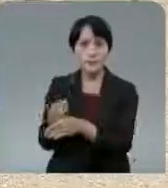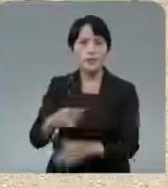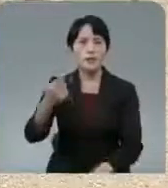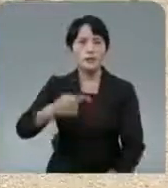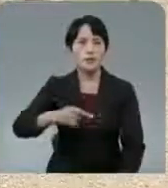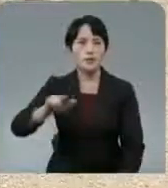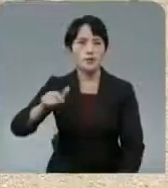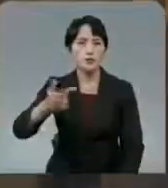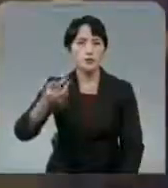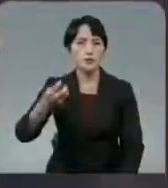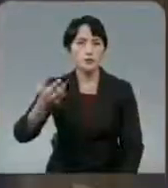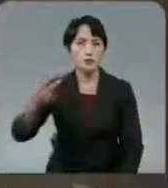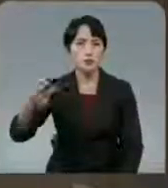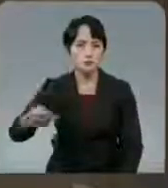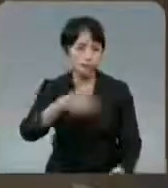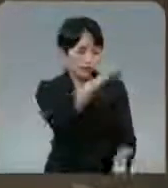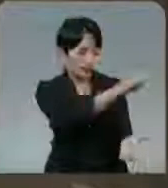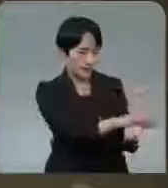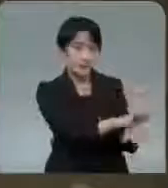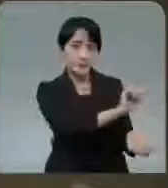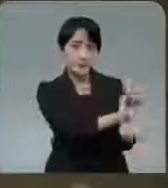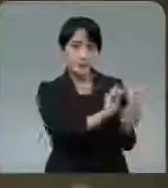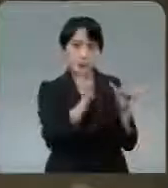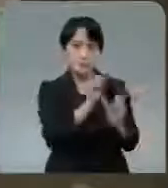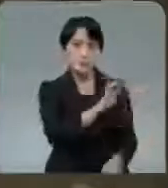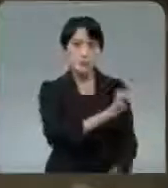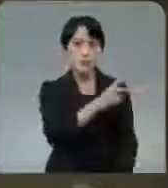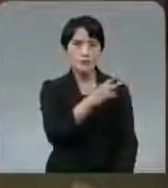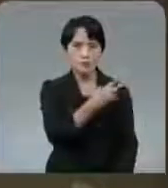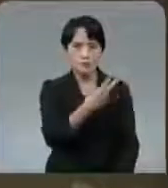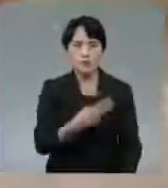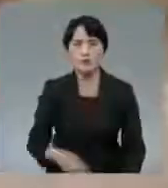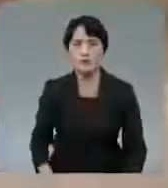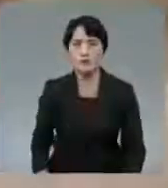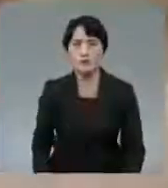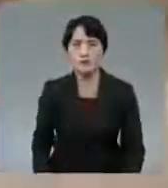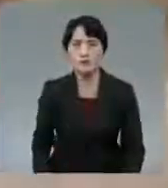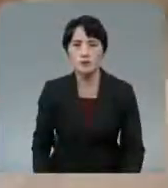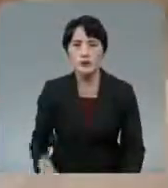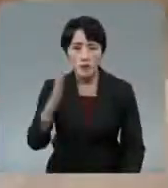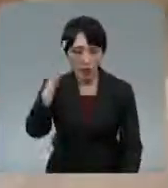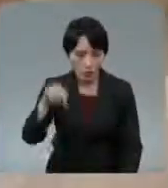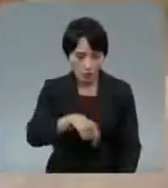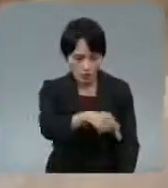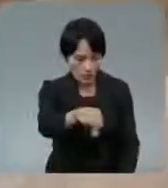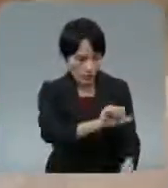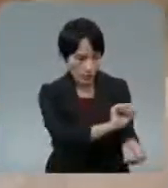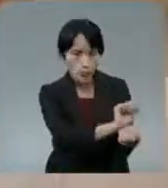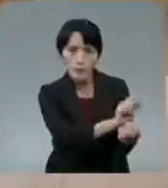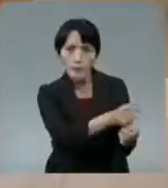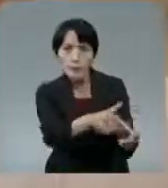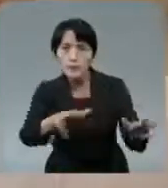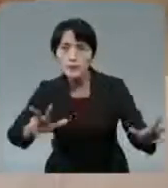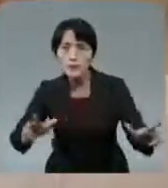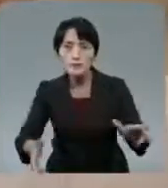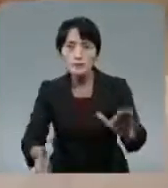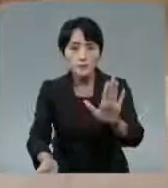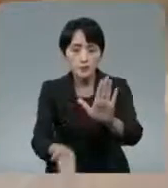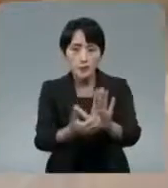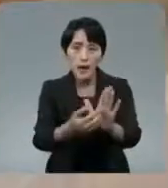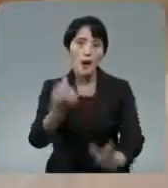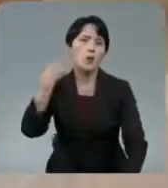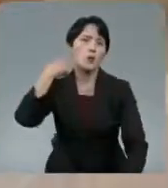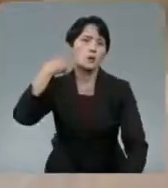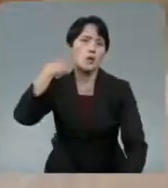und prävention am donnerstag wurden bis mitternacht 1674 neuansteckungen an einem tag bestätigt